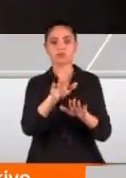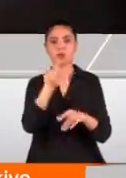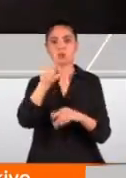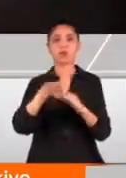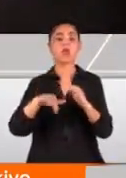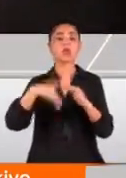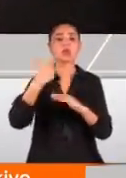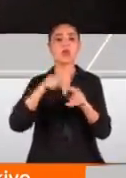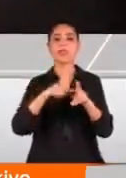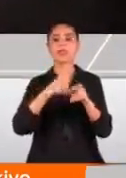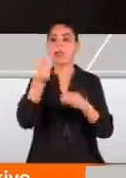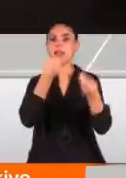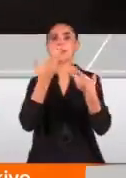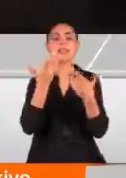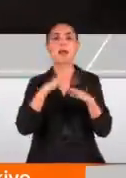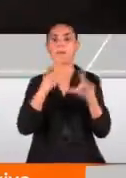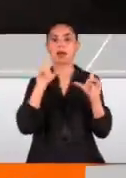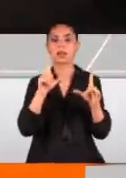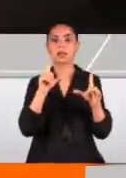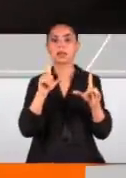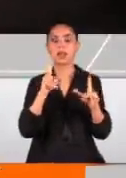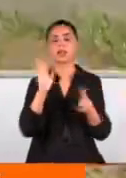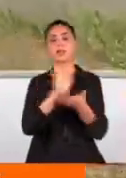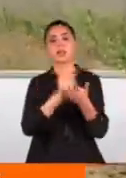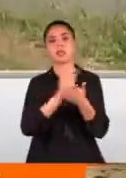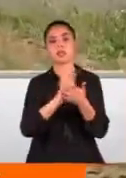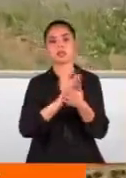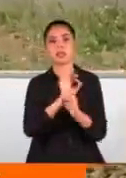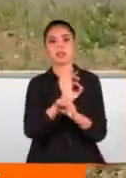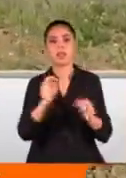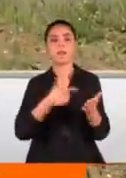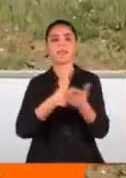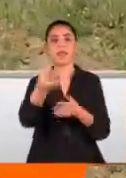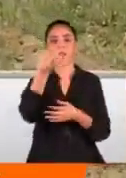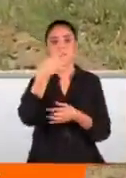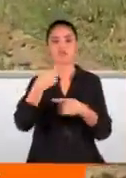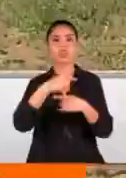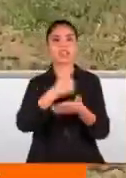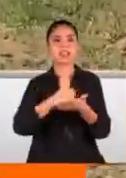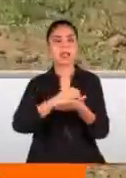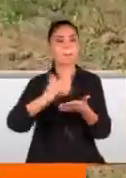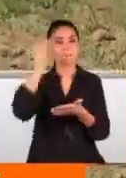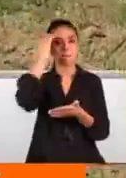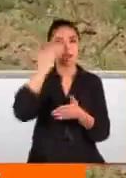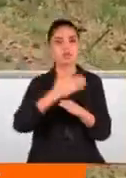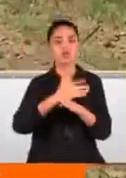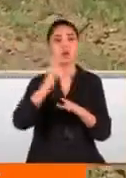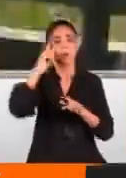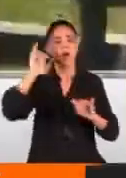saatten sonra nar yerken ne yapmak lazım? Dışını da artık yıkayacağız yani. Tarım ilacı zehirlenme belirtilerinin başında